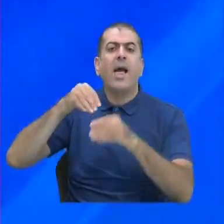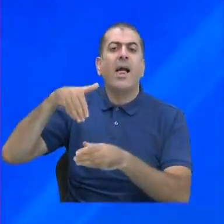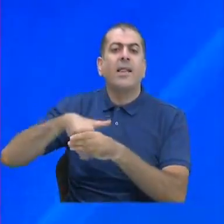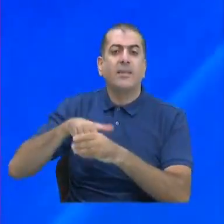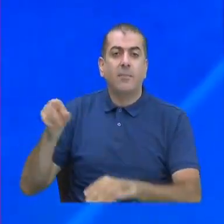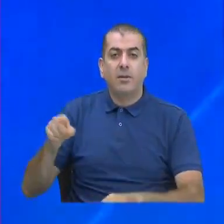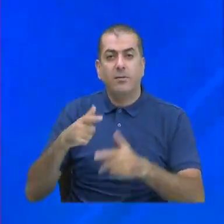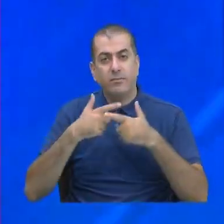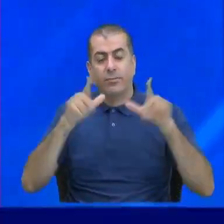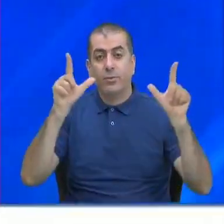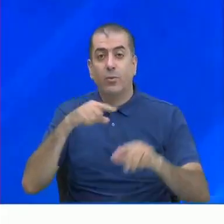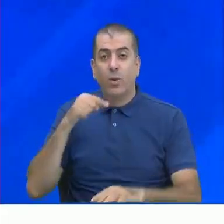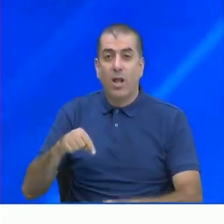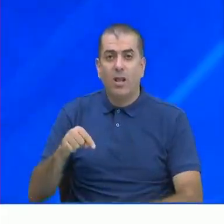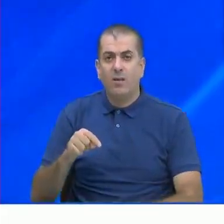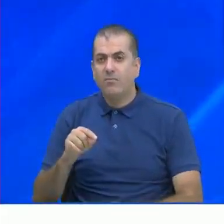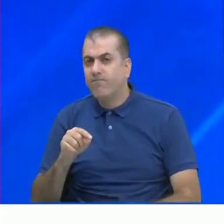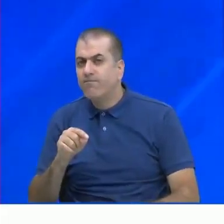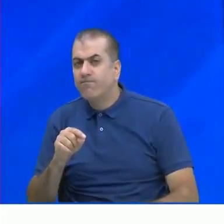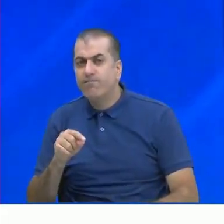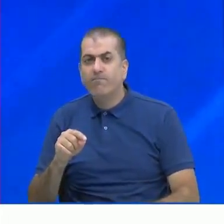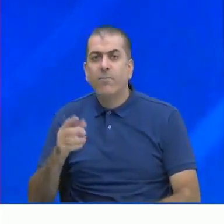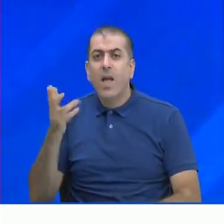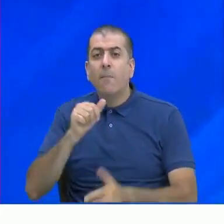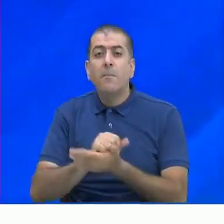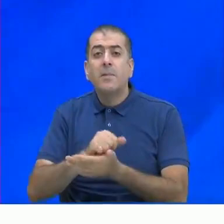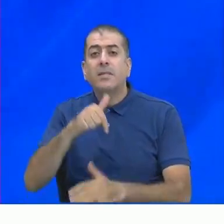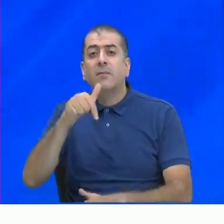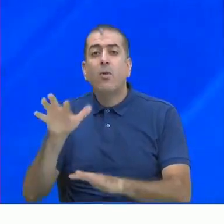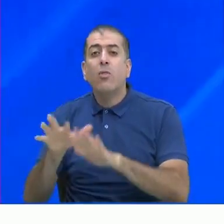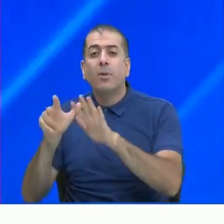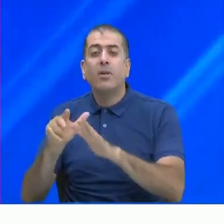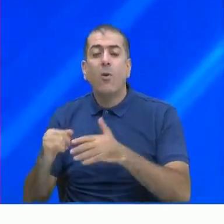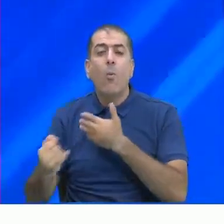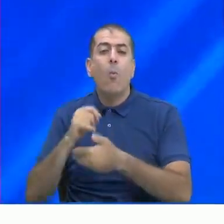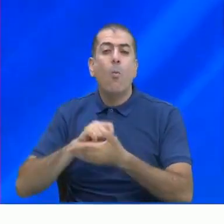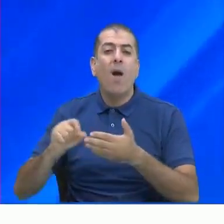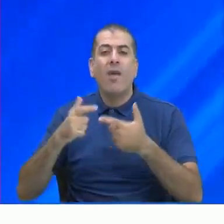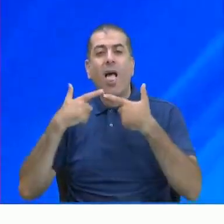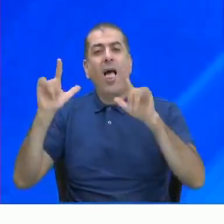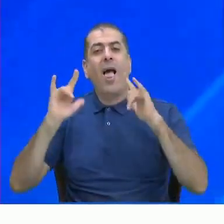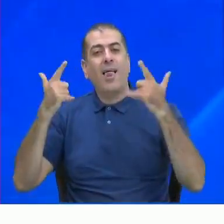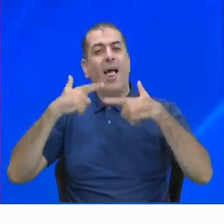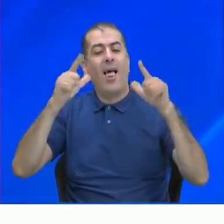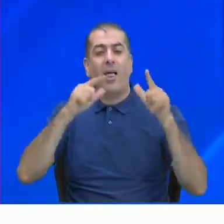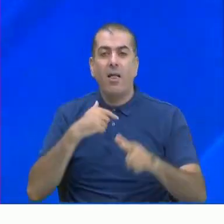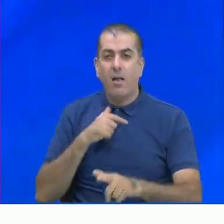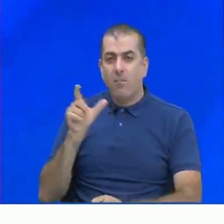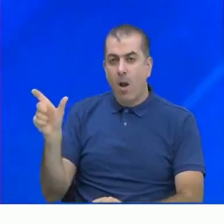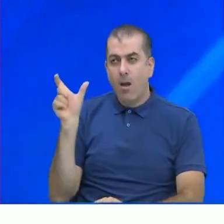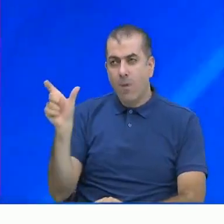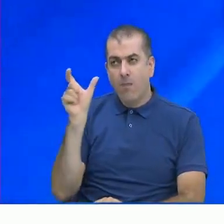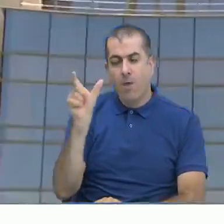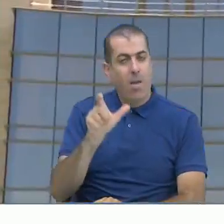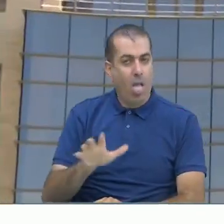أعلنت الهيئة المستقلة للانتخاب رصد 618 مخالفة دعائية انتخابية على مستوى الدوائر الانتخابية